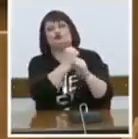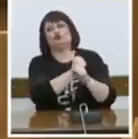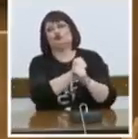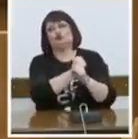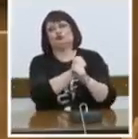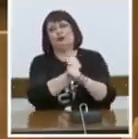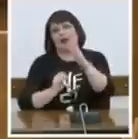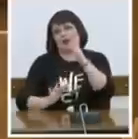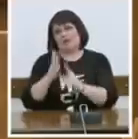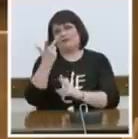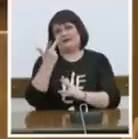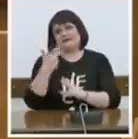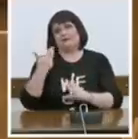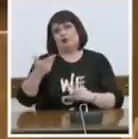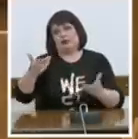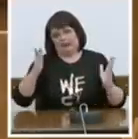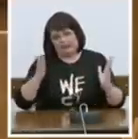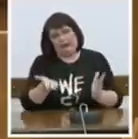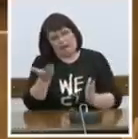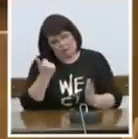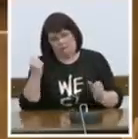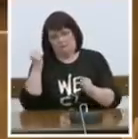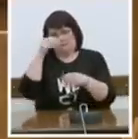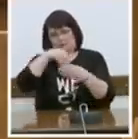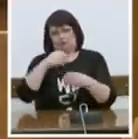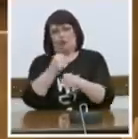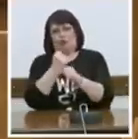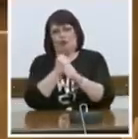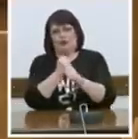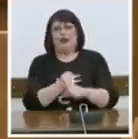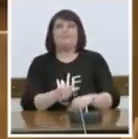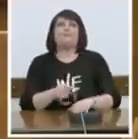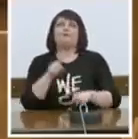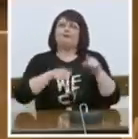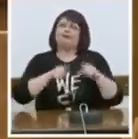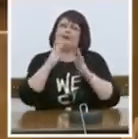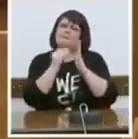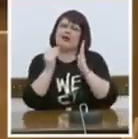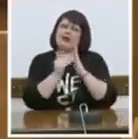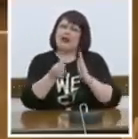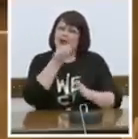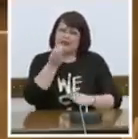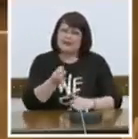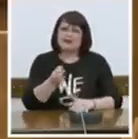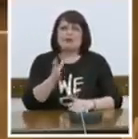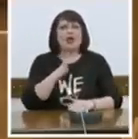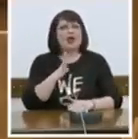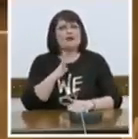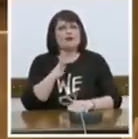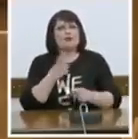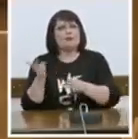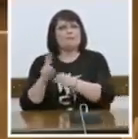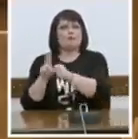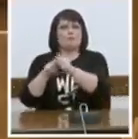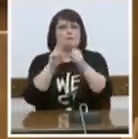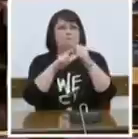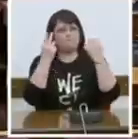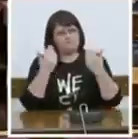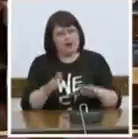ανάπτυξης. Χαρακτηριστικά τα παραδείγματα των ανθρώπων που έχουν χάσει τη ζωή